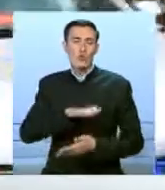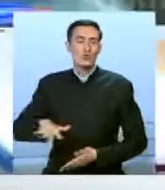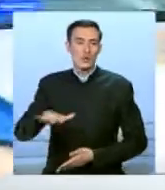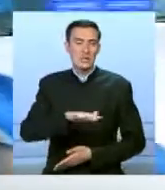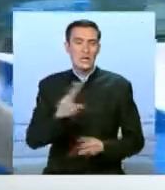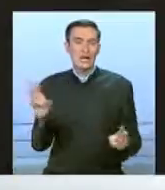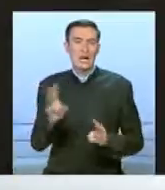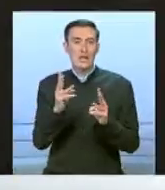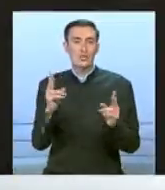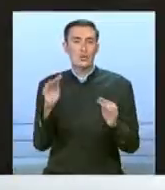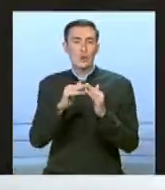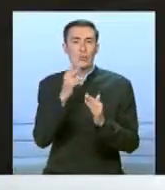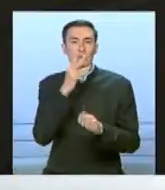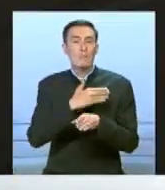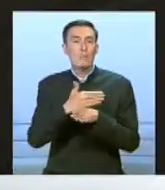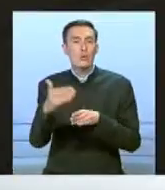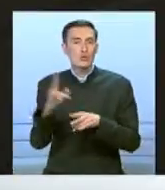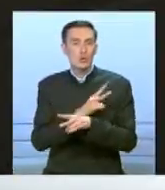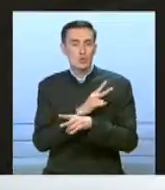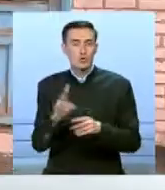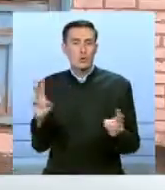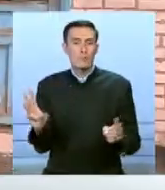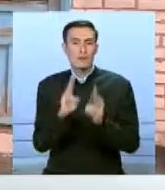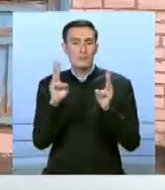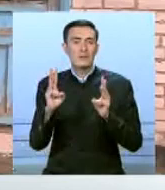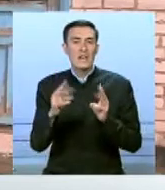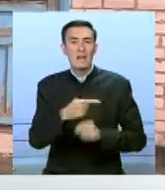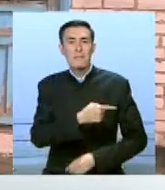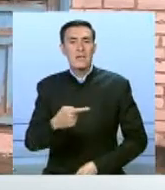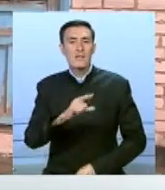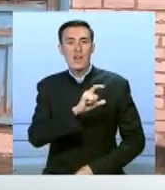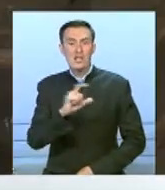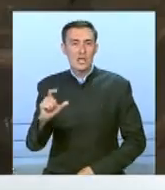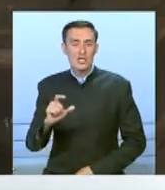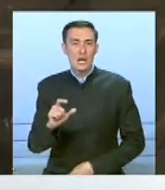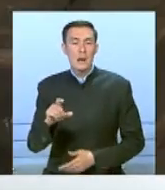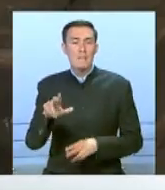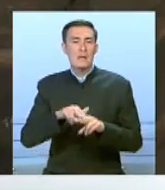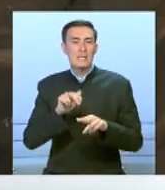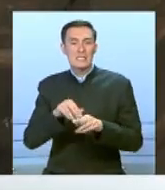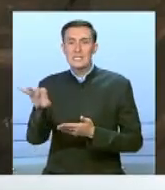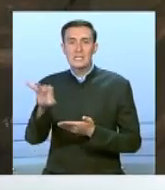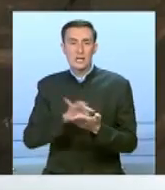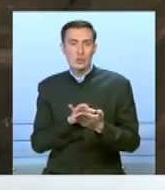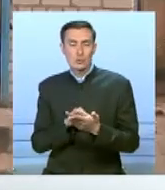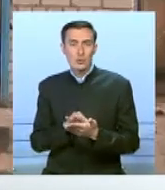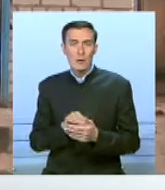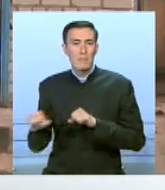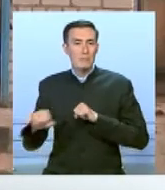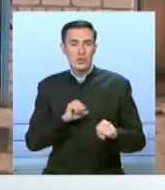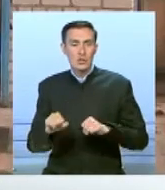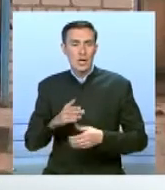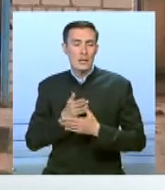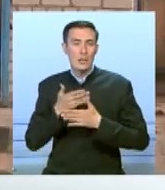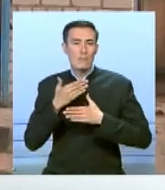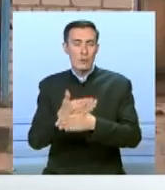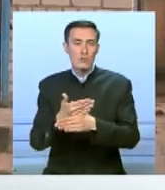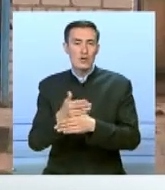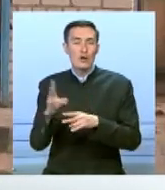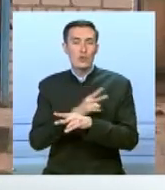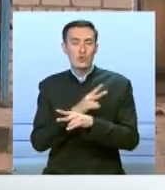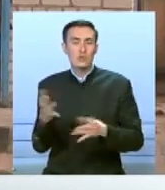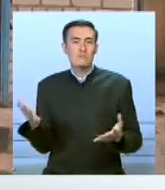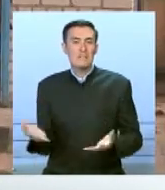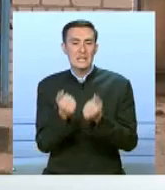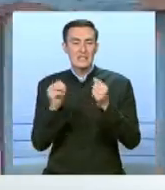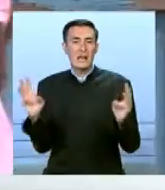Горящий дом они увидели поздней ночью. Пламя уже охватило нижний этаж. Полицейские, не задумываясь, бросились к пылающему коттеджу. В ту ночь напарники